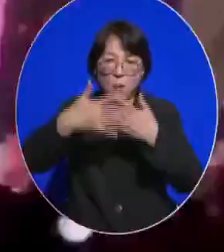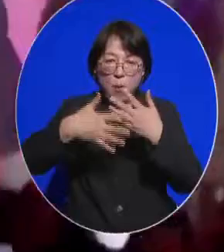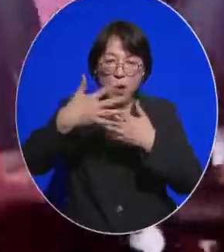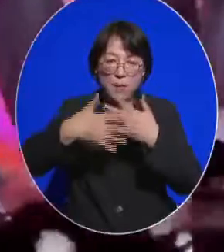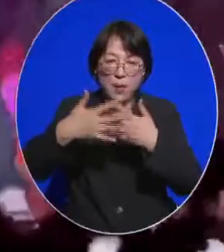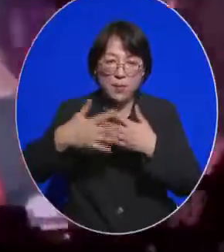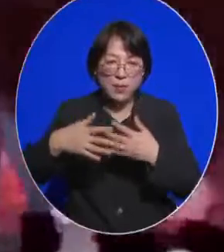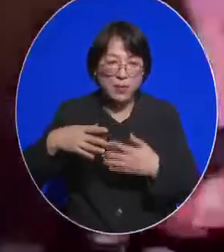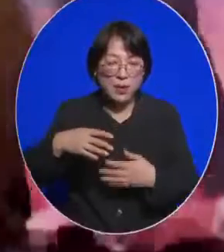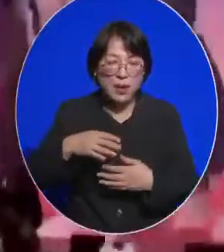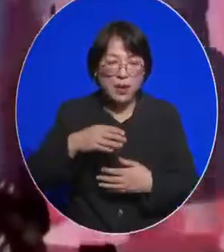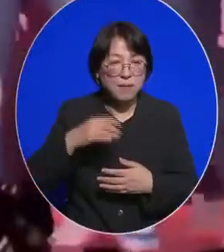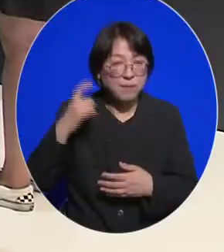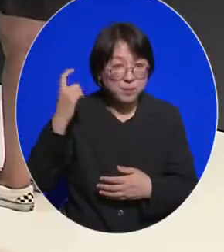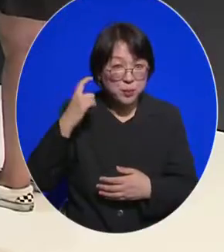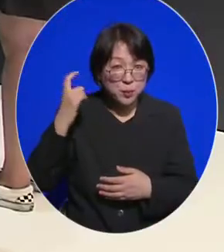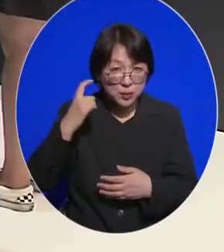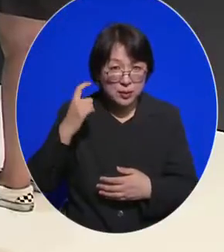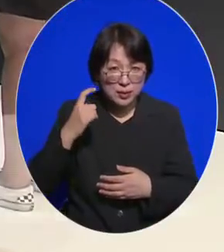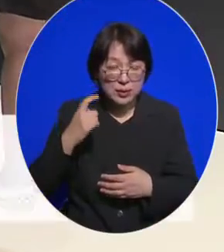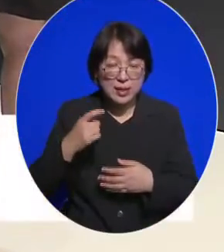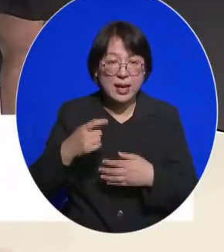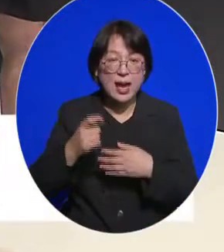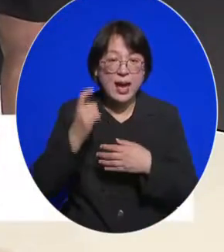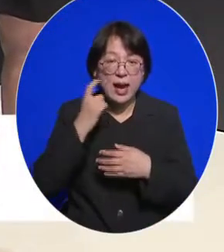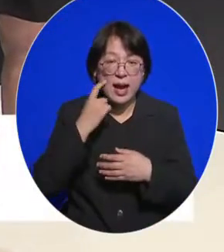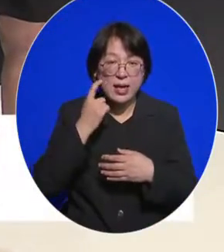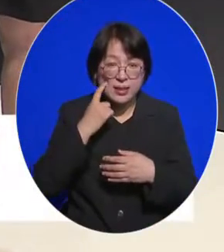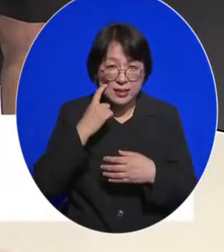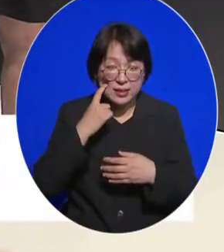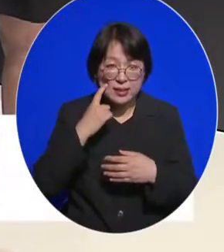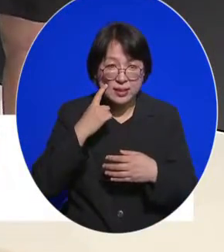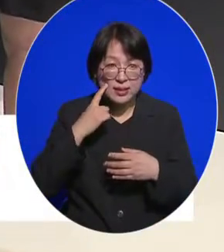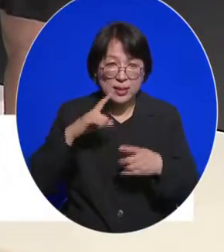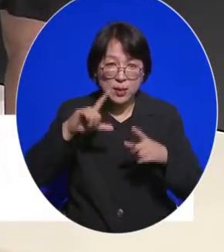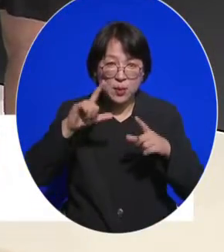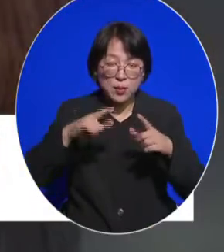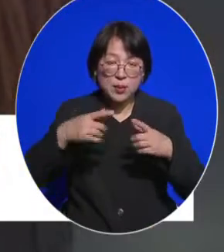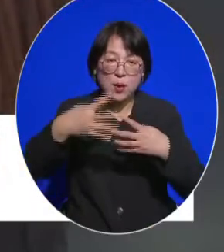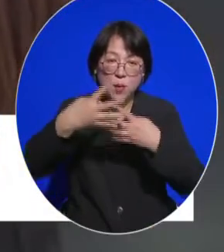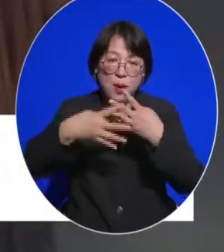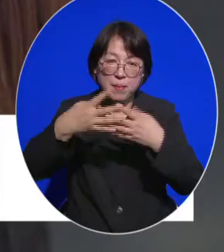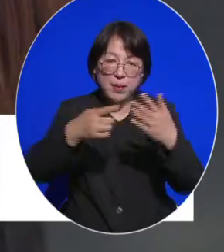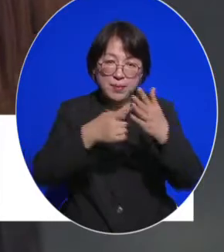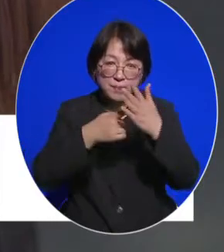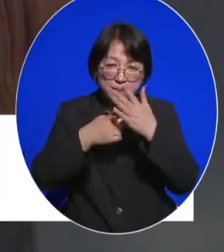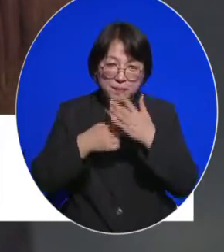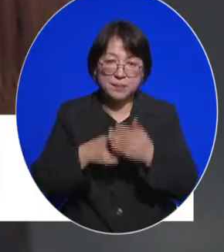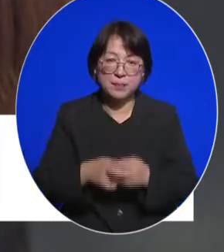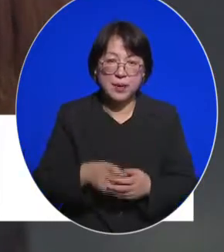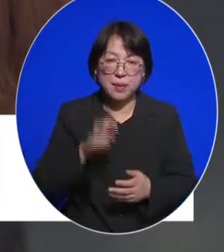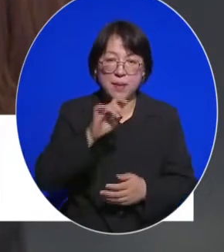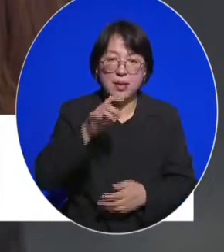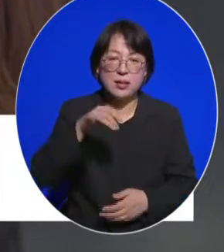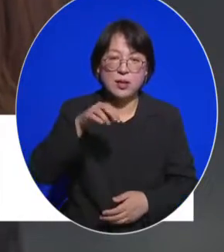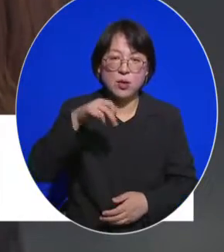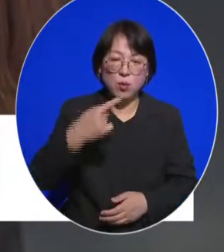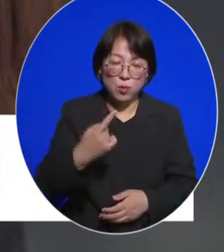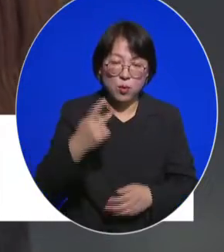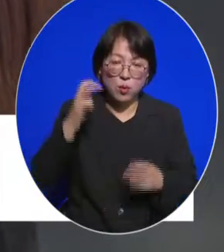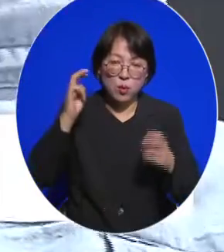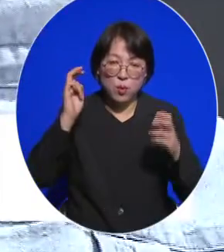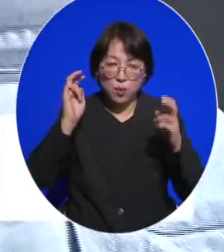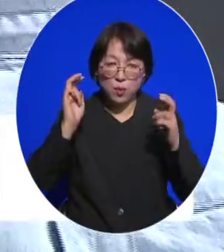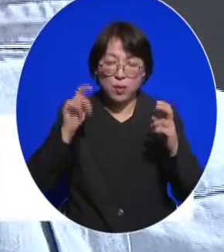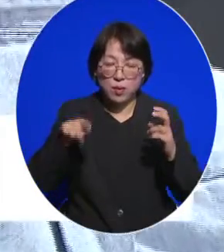가상 현실로 재현합니다. 한국과 멕시코 간 수교 60주년을 기념해 멕시코 과나후아토시에서